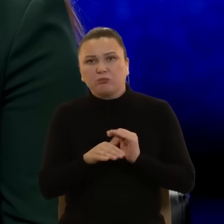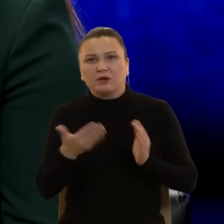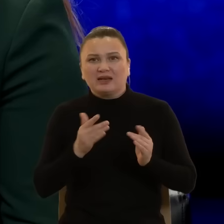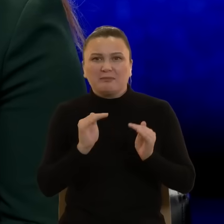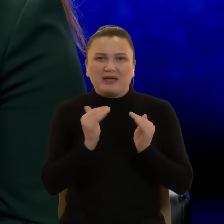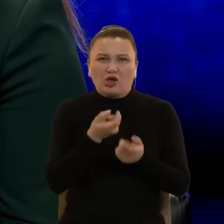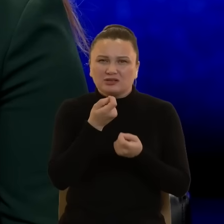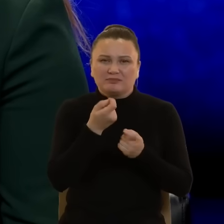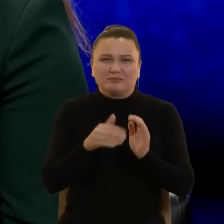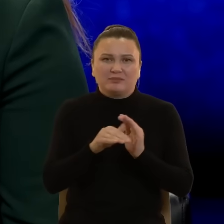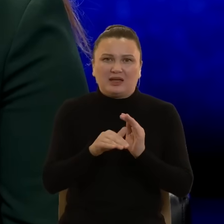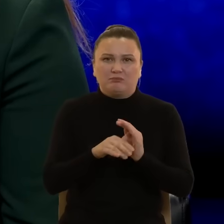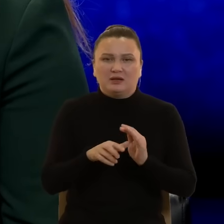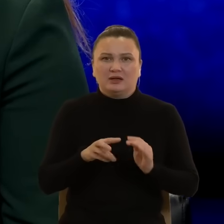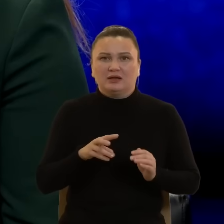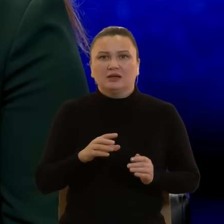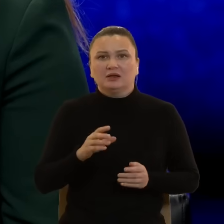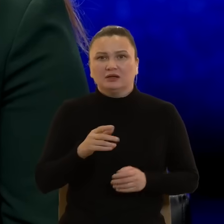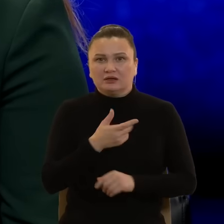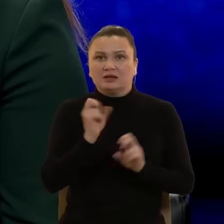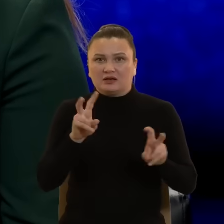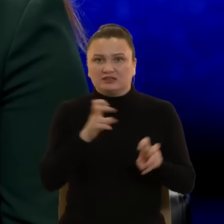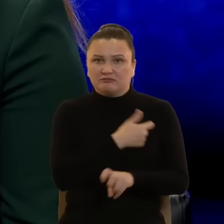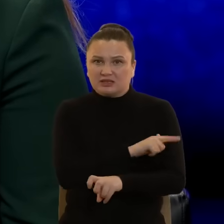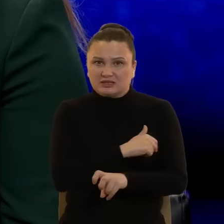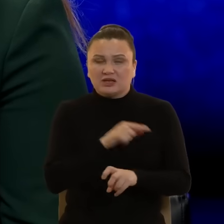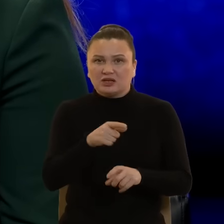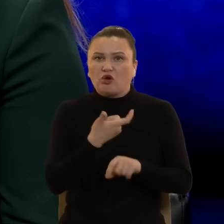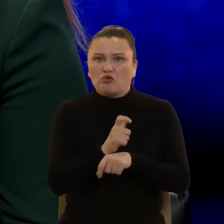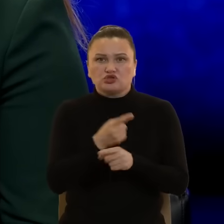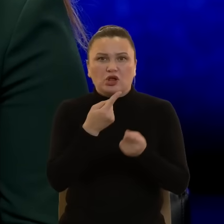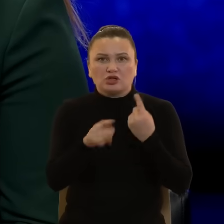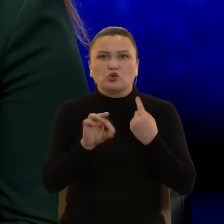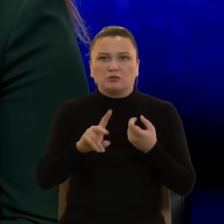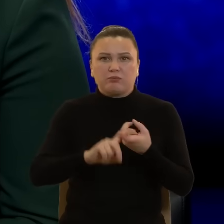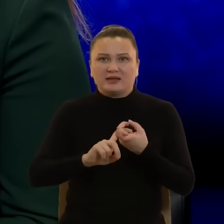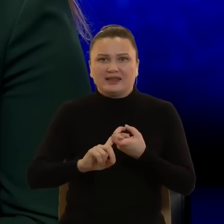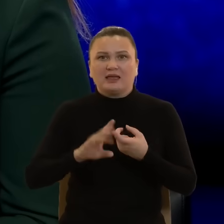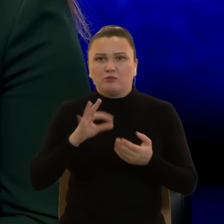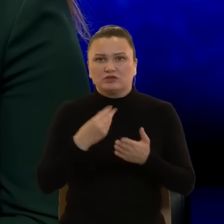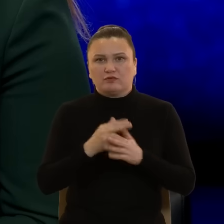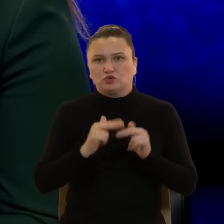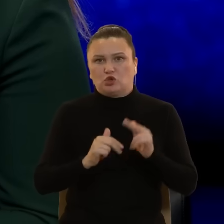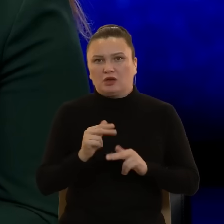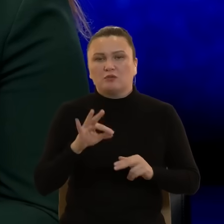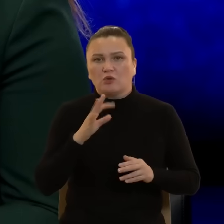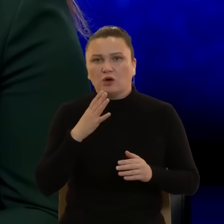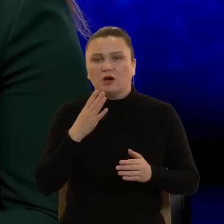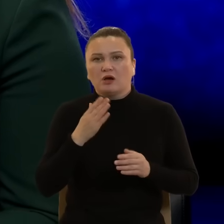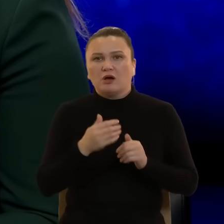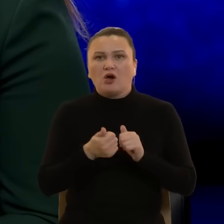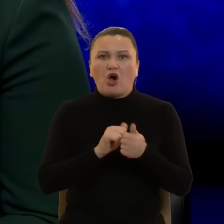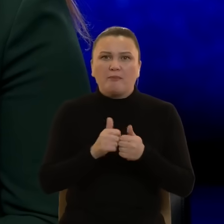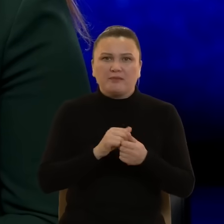микроскопические грибы, или микромицеты, как их называют в медицине, они тоже очень отличаются от бактерий по своему строению, по